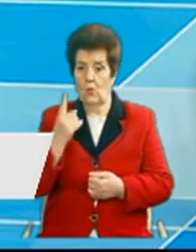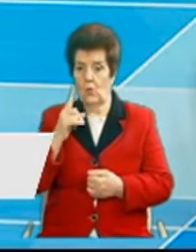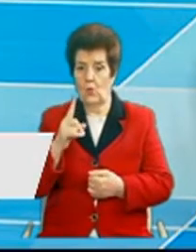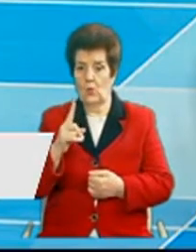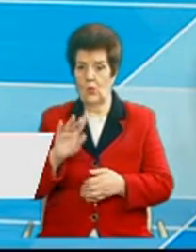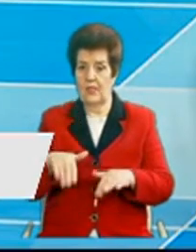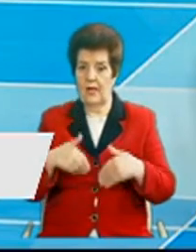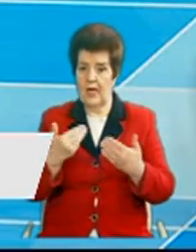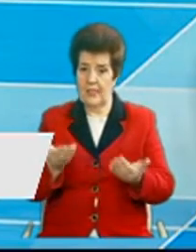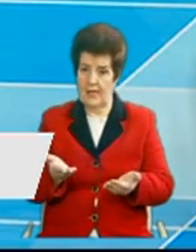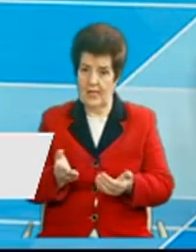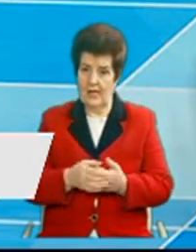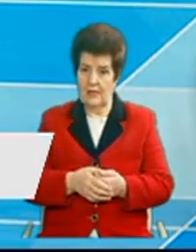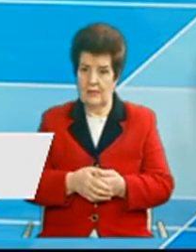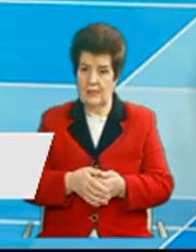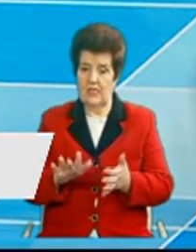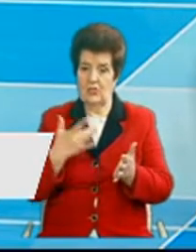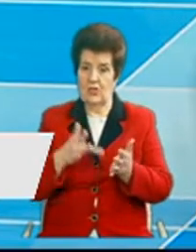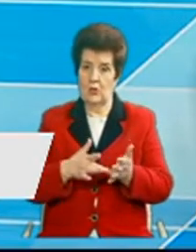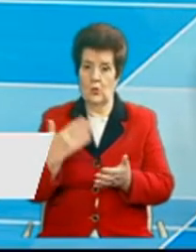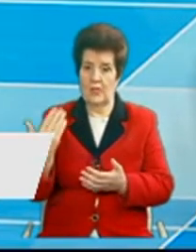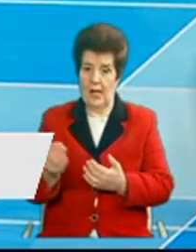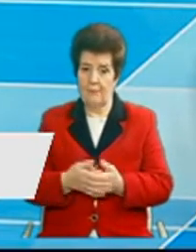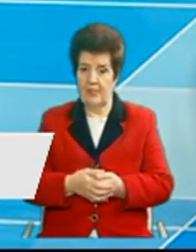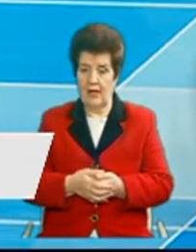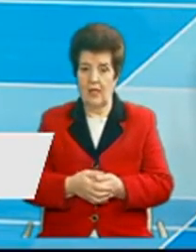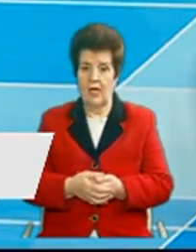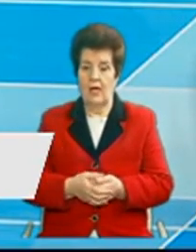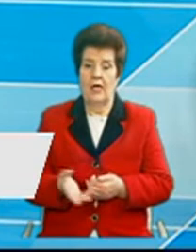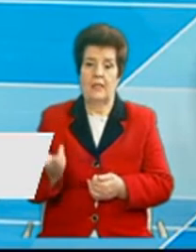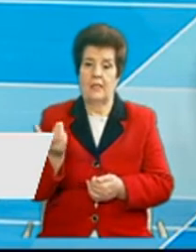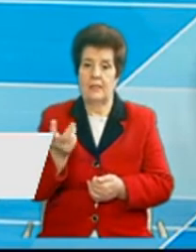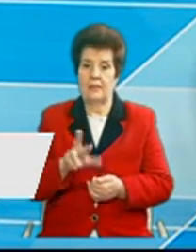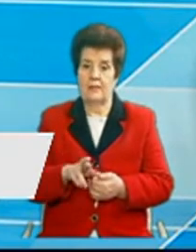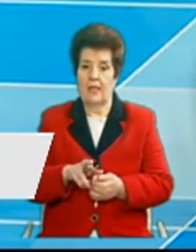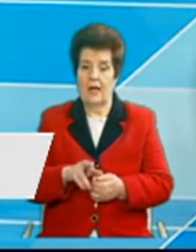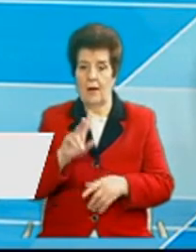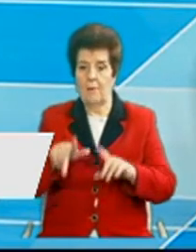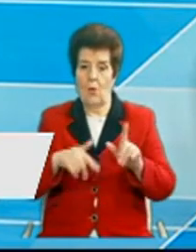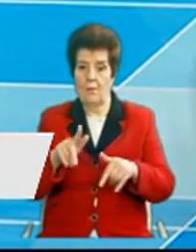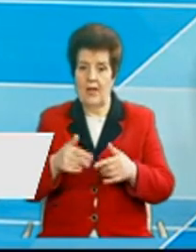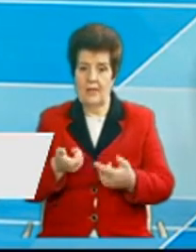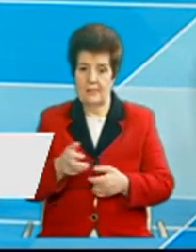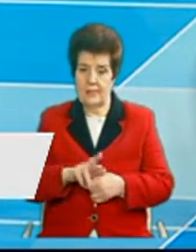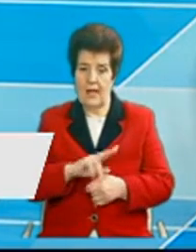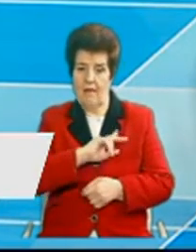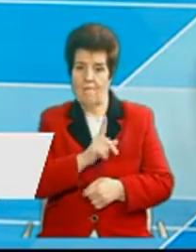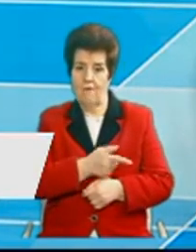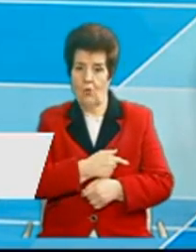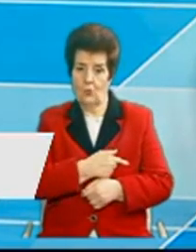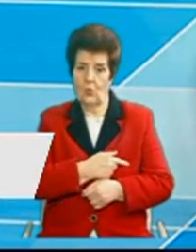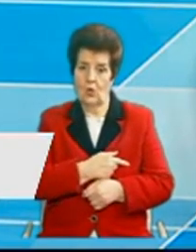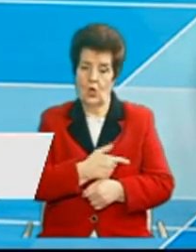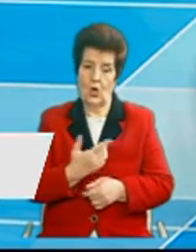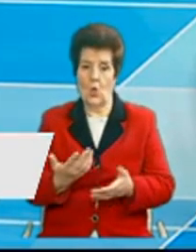candidați către candidații de centru-dreapta de a se mobiliza, de a-și uni eforturile cumva, de